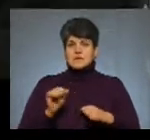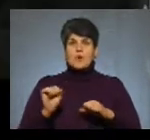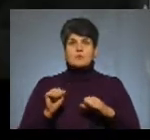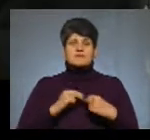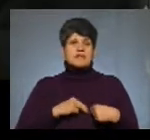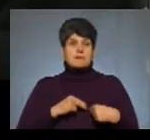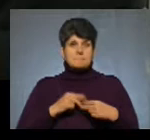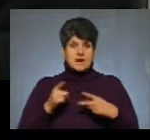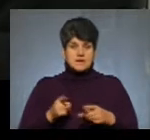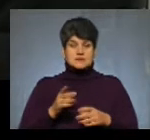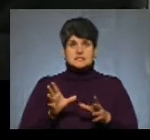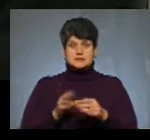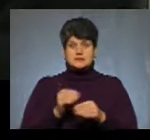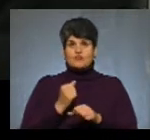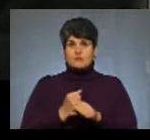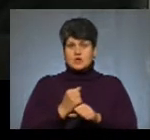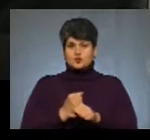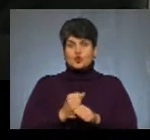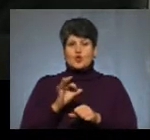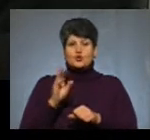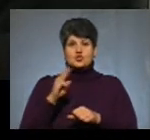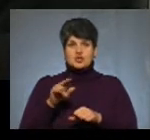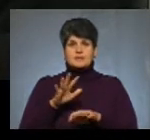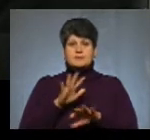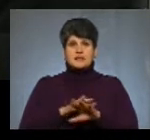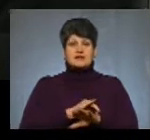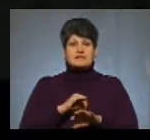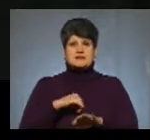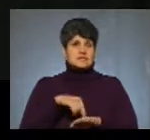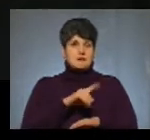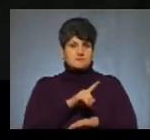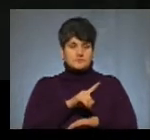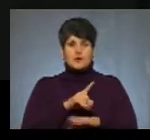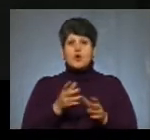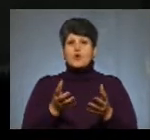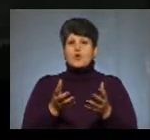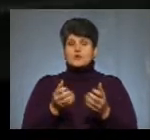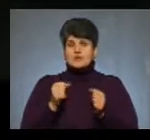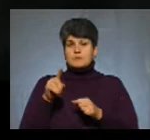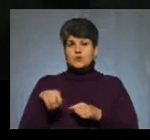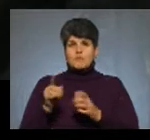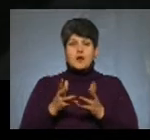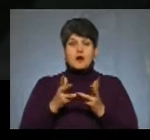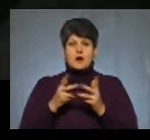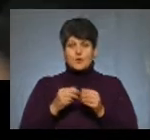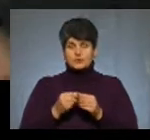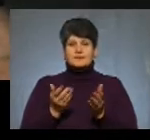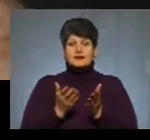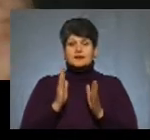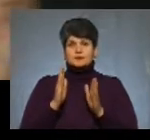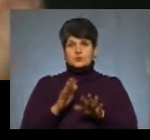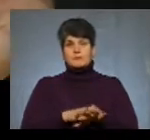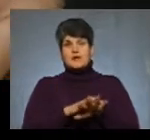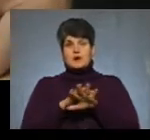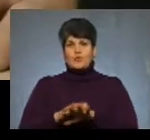праці співпрацює з Ощадбанком самостійно, отримує номера рахунків, на які буде